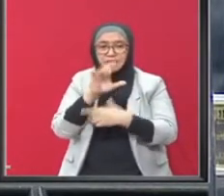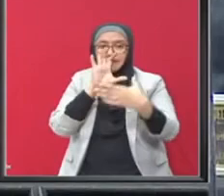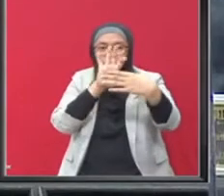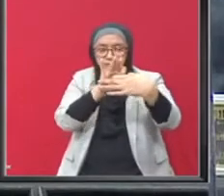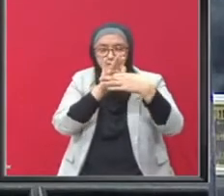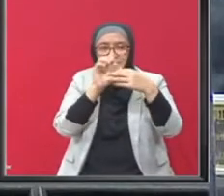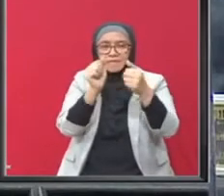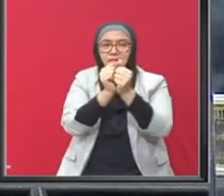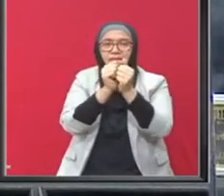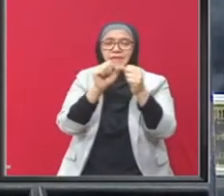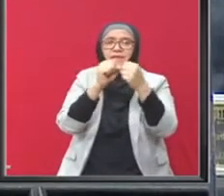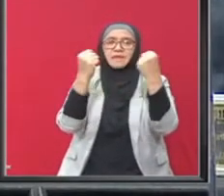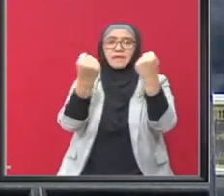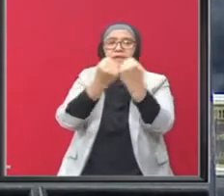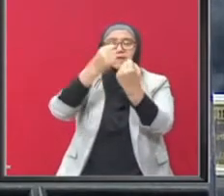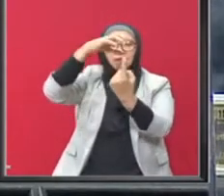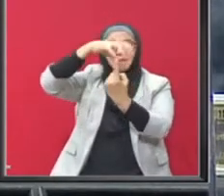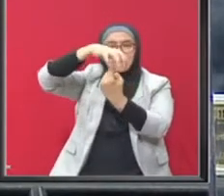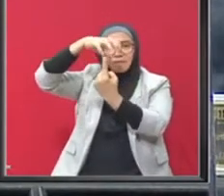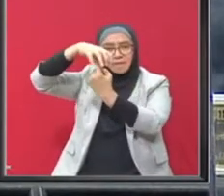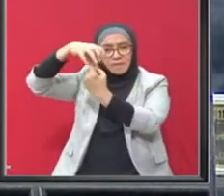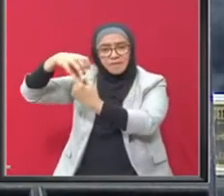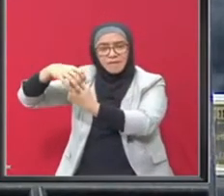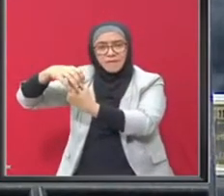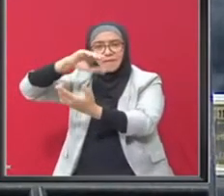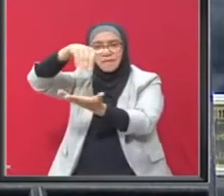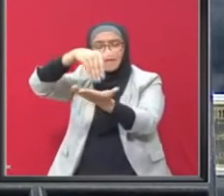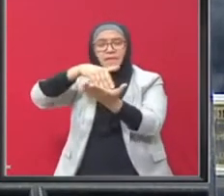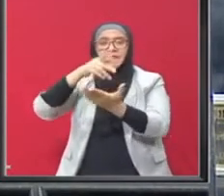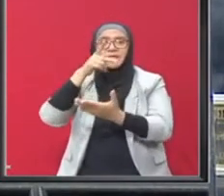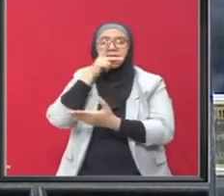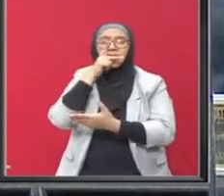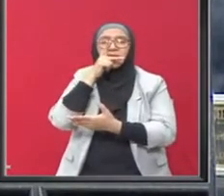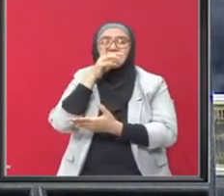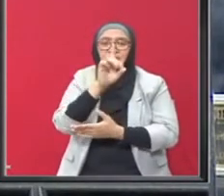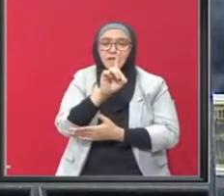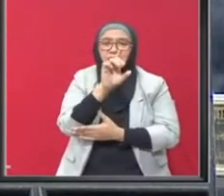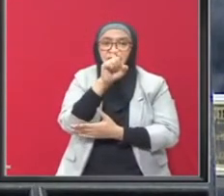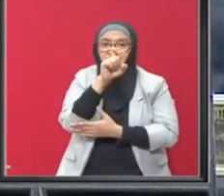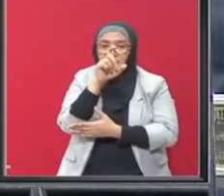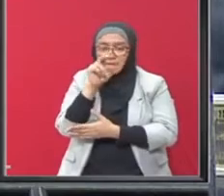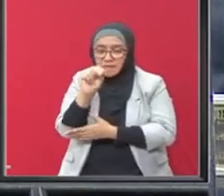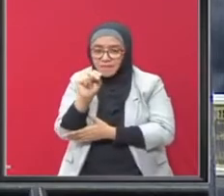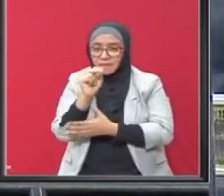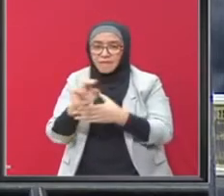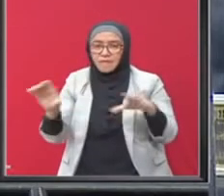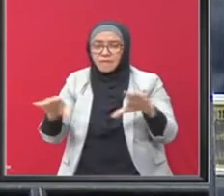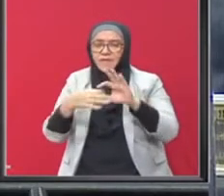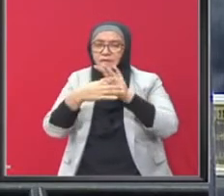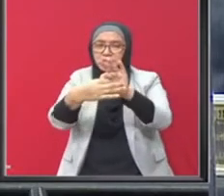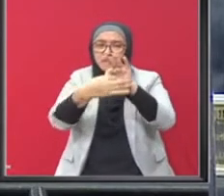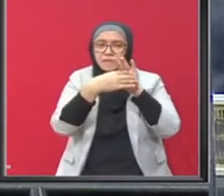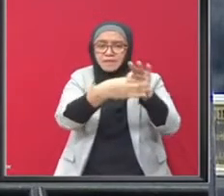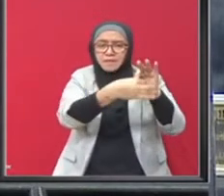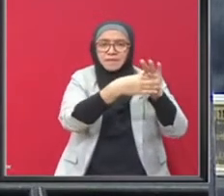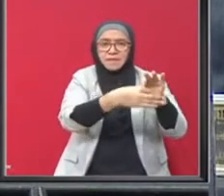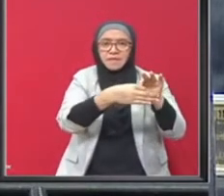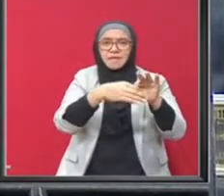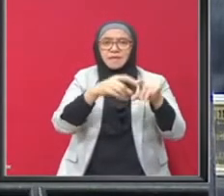masyarakat serta cendawan yang berpusat di Kedah bernama di aksen menggadaikan ke dua dengan